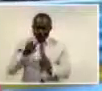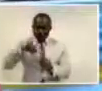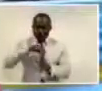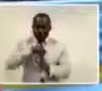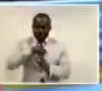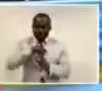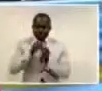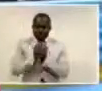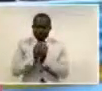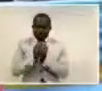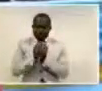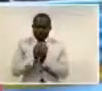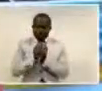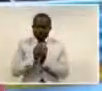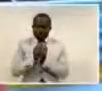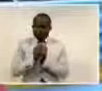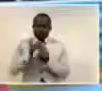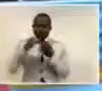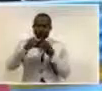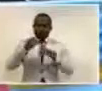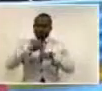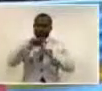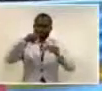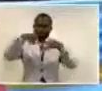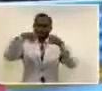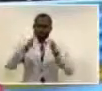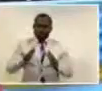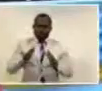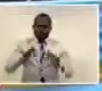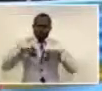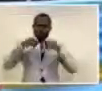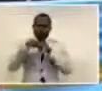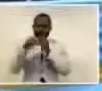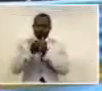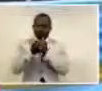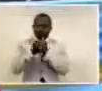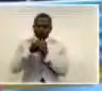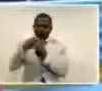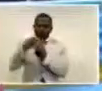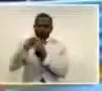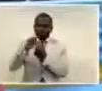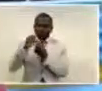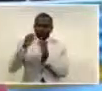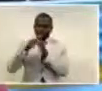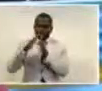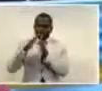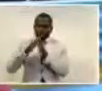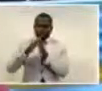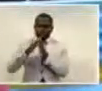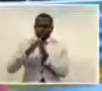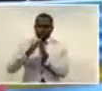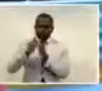wetu. Niko nationalite kongoleze naishi Gisenyi Rubavu, mudugudu